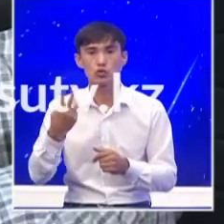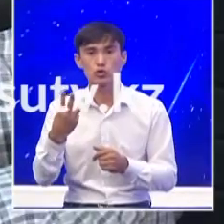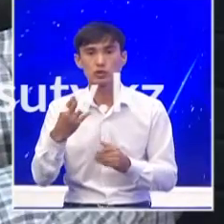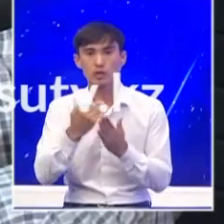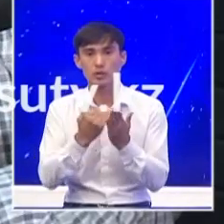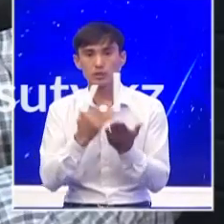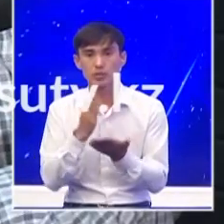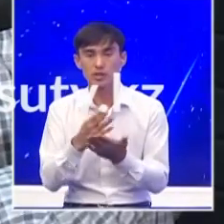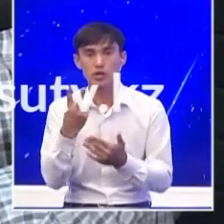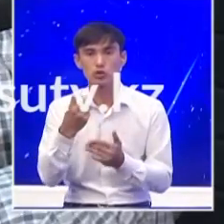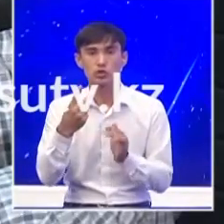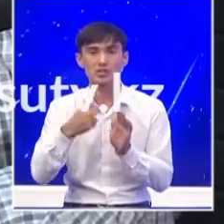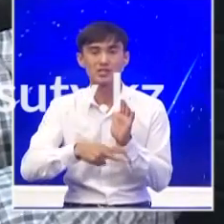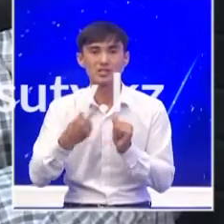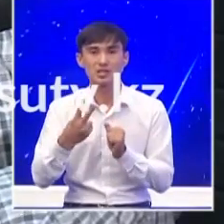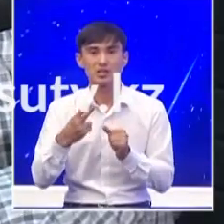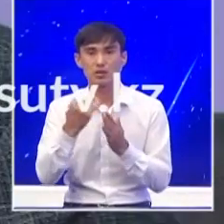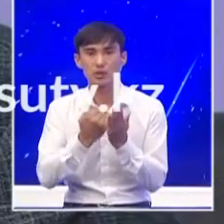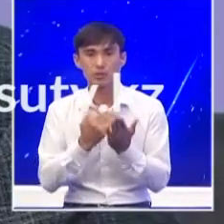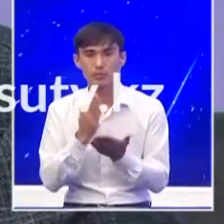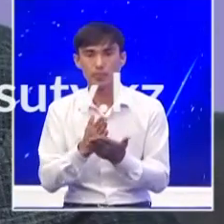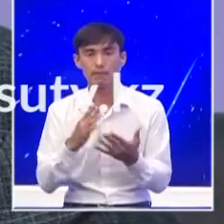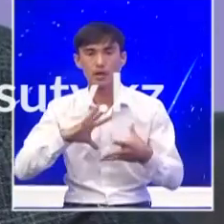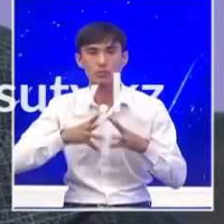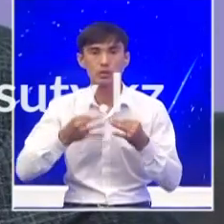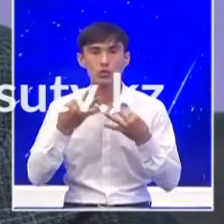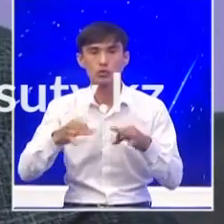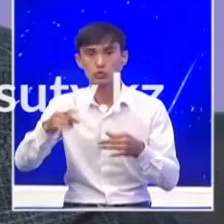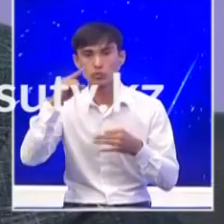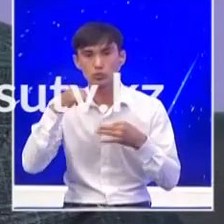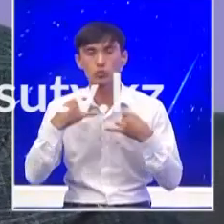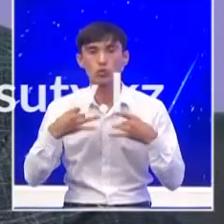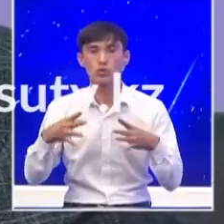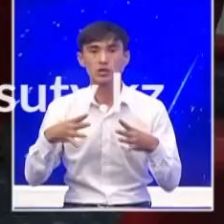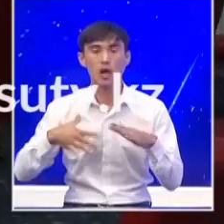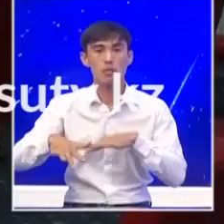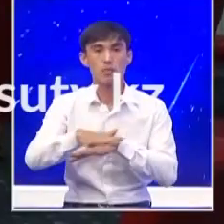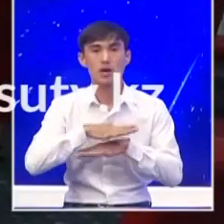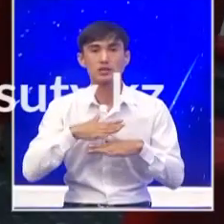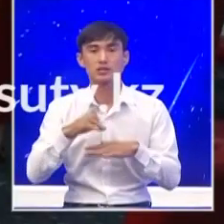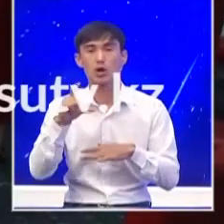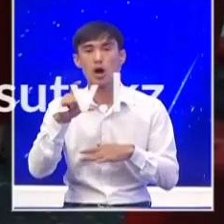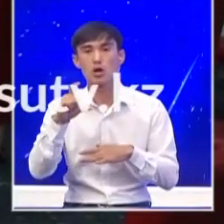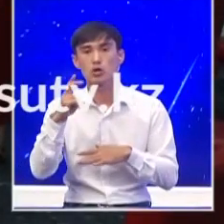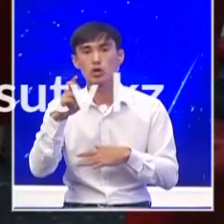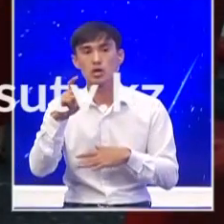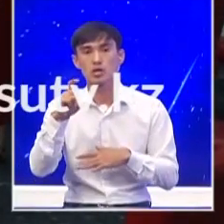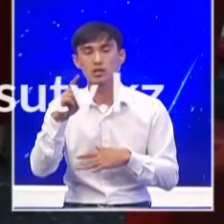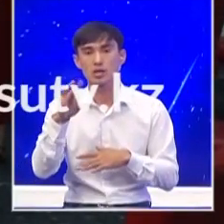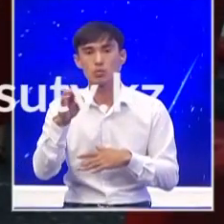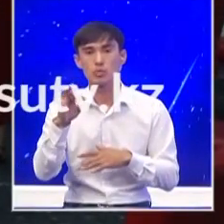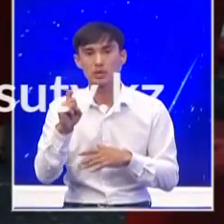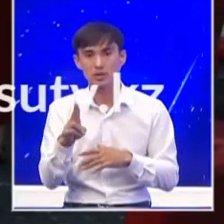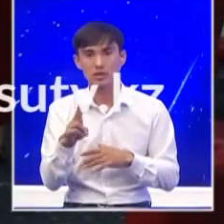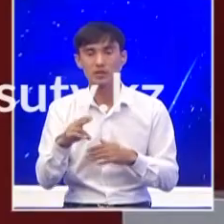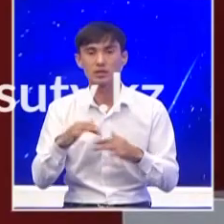тұрса, қазір 282 тармақты құрайды. Жалпы тәуелсіздік тойын тойлап қана қоймай, аймақтың әлеуметтік-экономикалық даму қарқынын көрсету